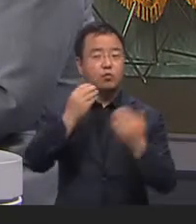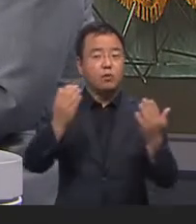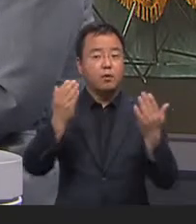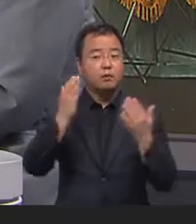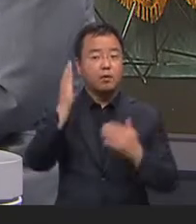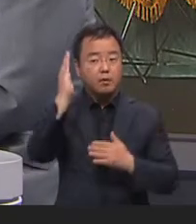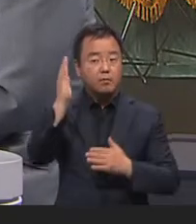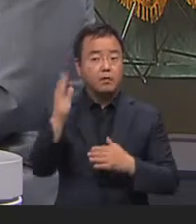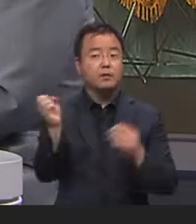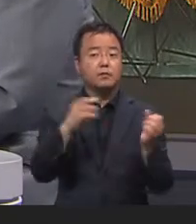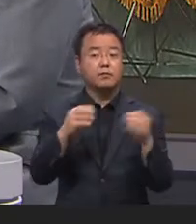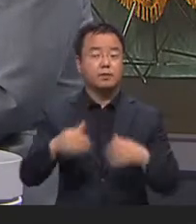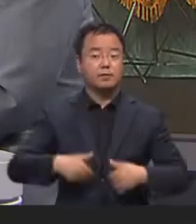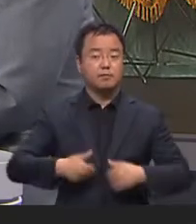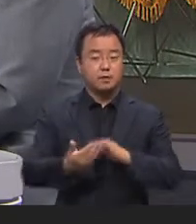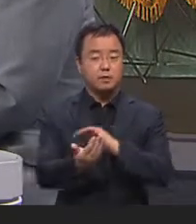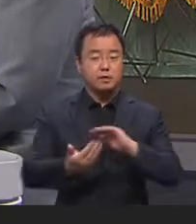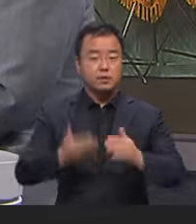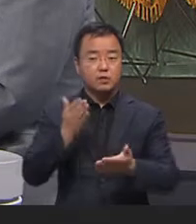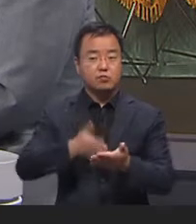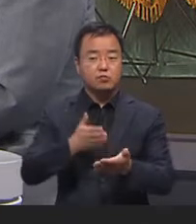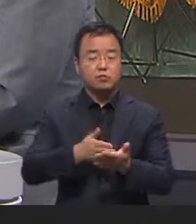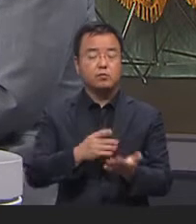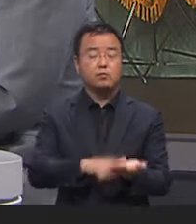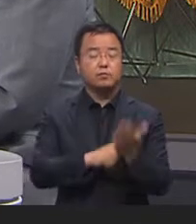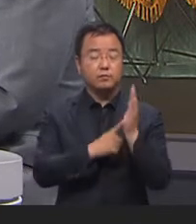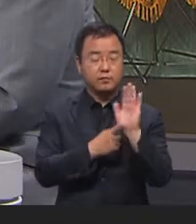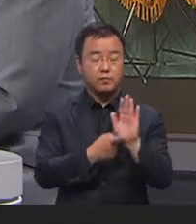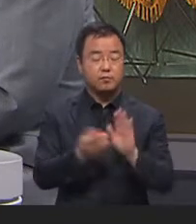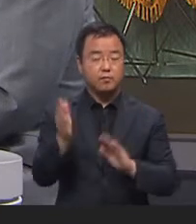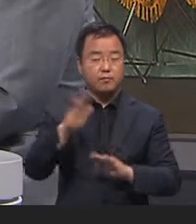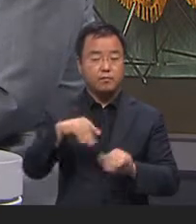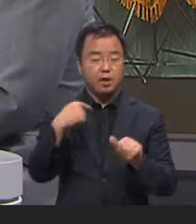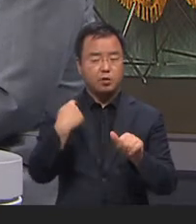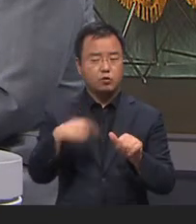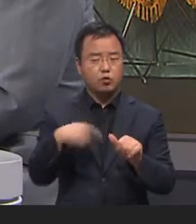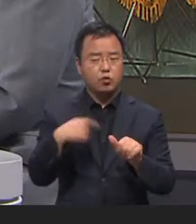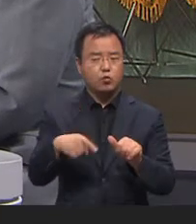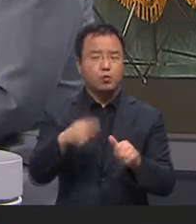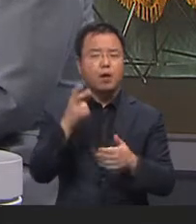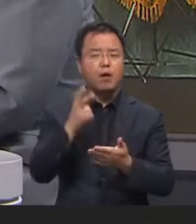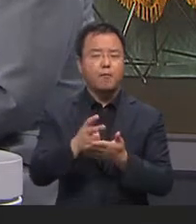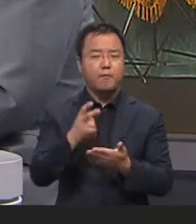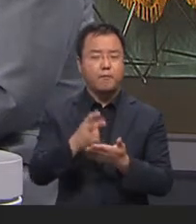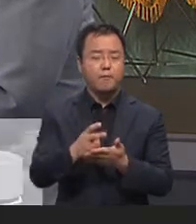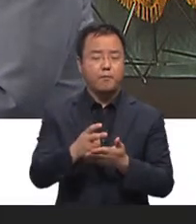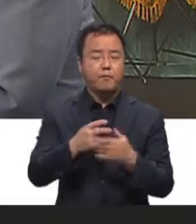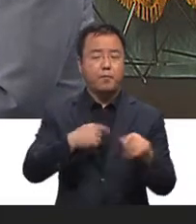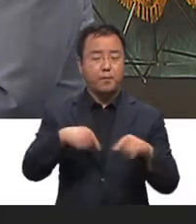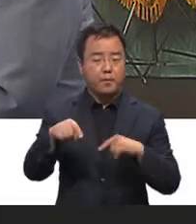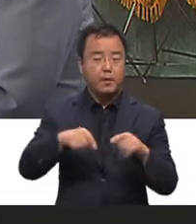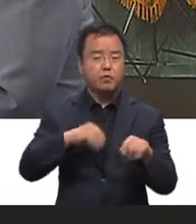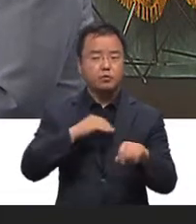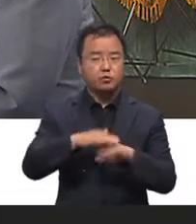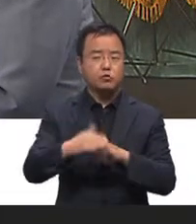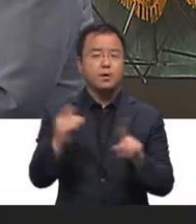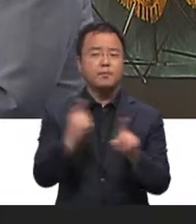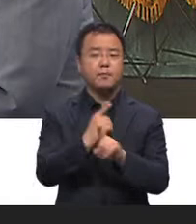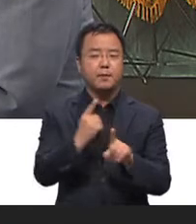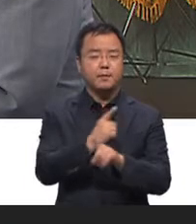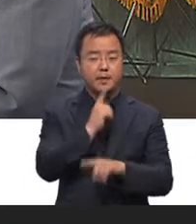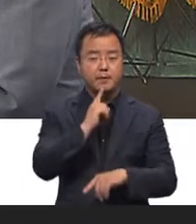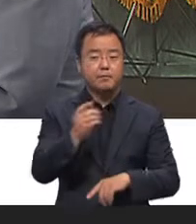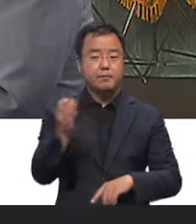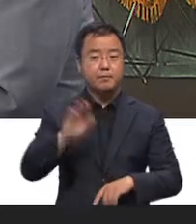안 해 볼 수가 없죠 앞선 리포트 에서도 계속 나왔지만 어 교육 법정 주 의 전환을 주장을 하셨거든요 예 그 얘기를